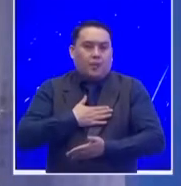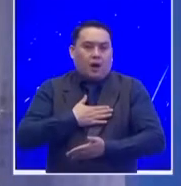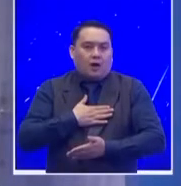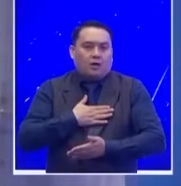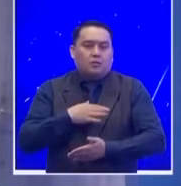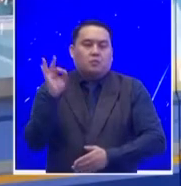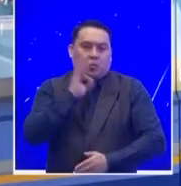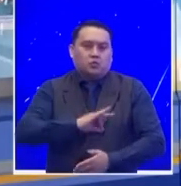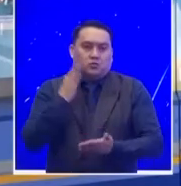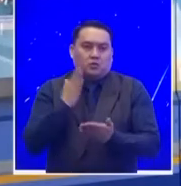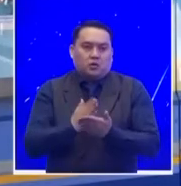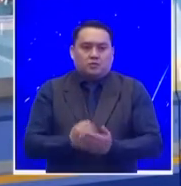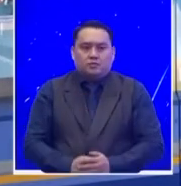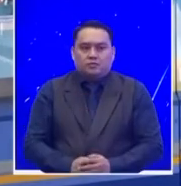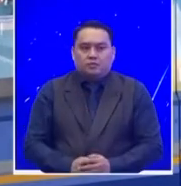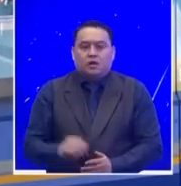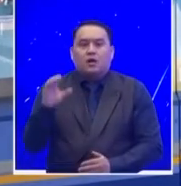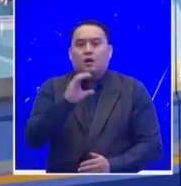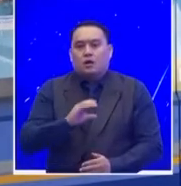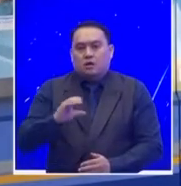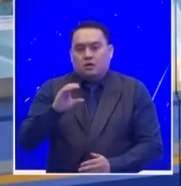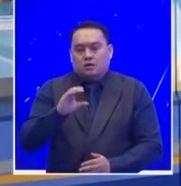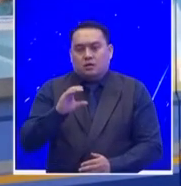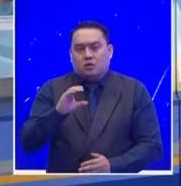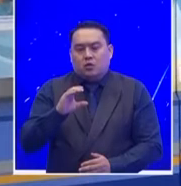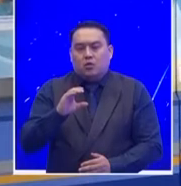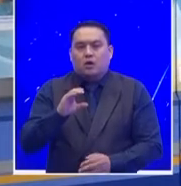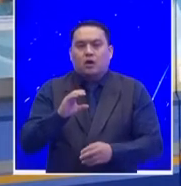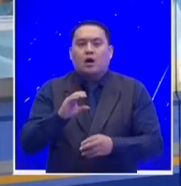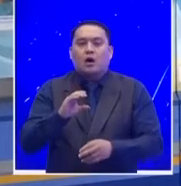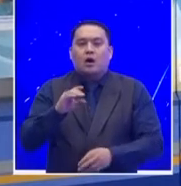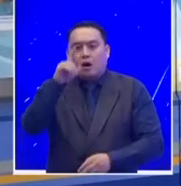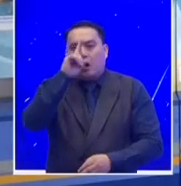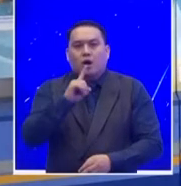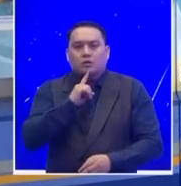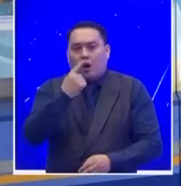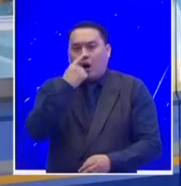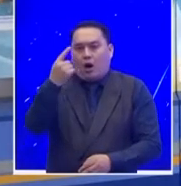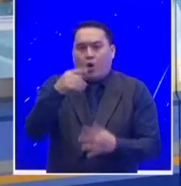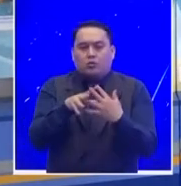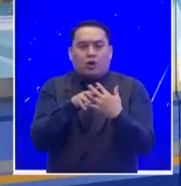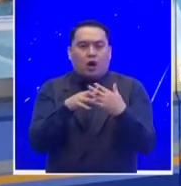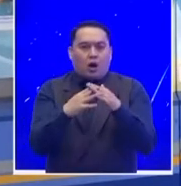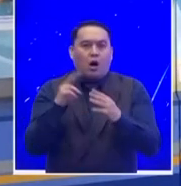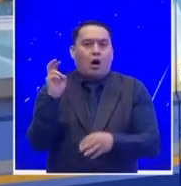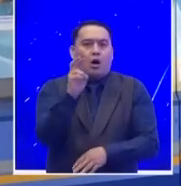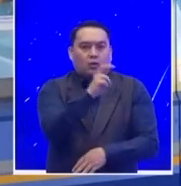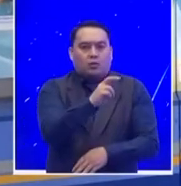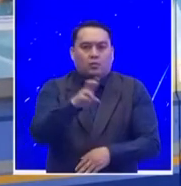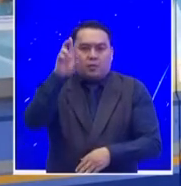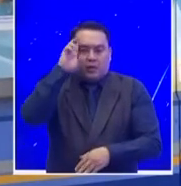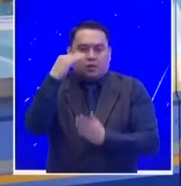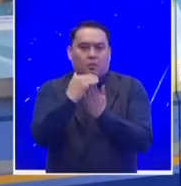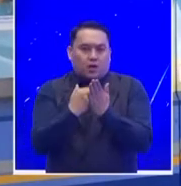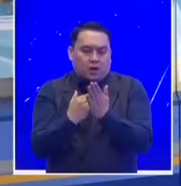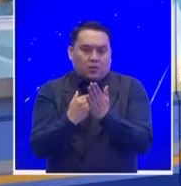тиімді мысалға. Осы сәуір айында барлық аудан қалаларды, Шалғайдағы елді мекендерді аралап осы мемлекеттік